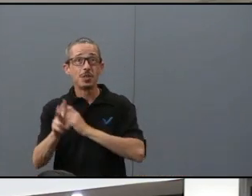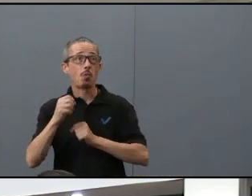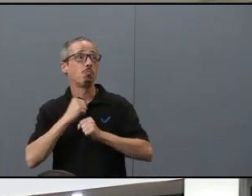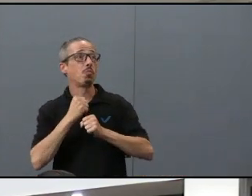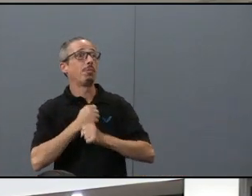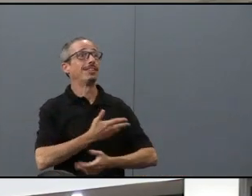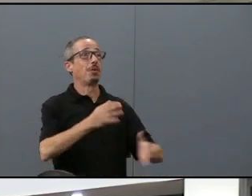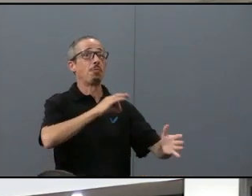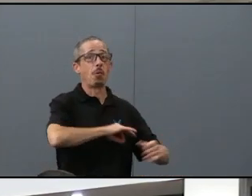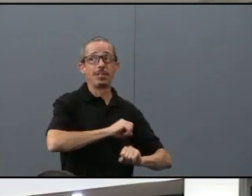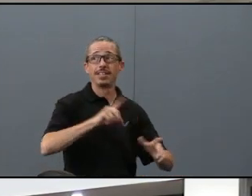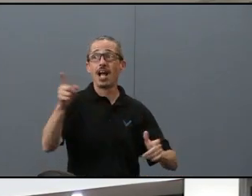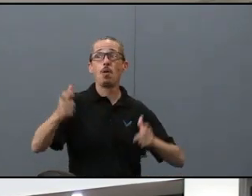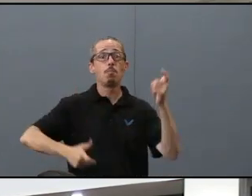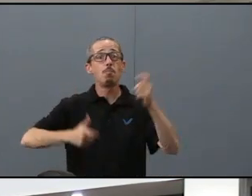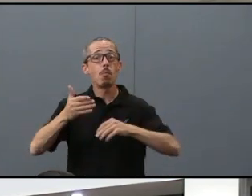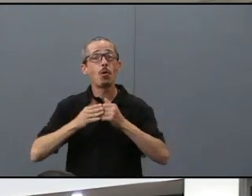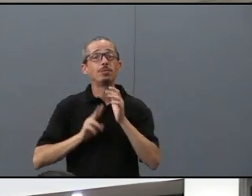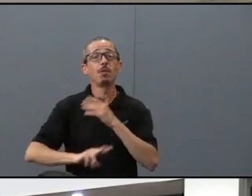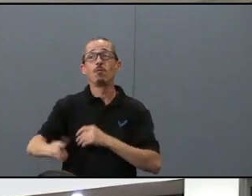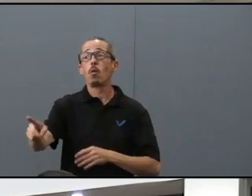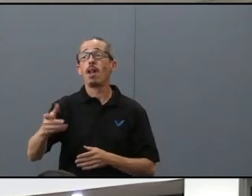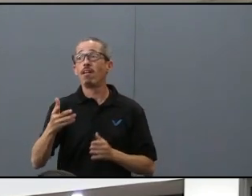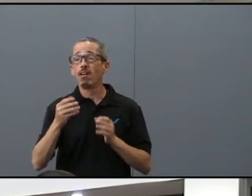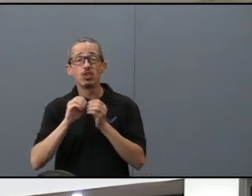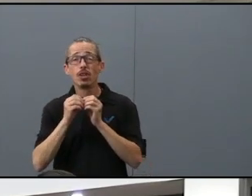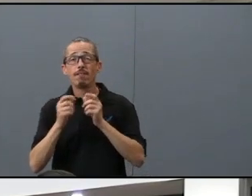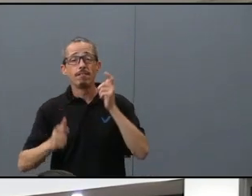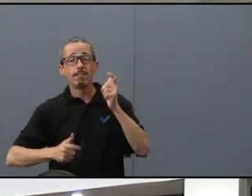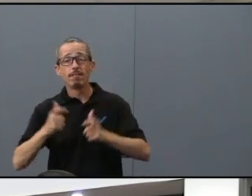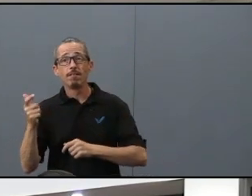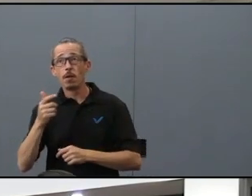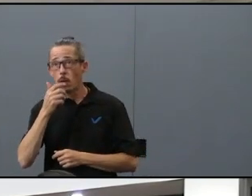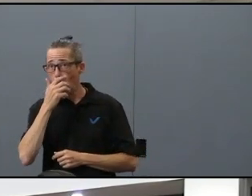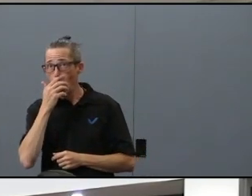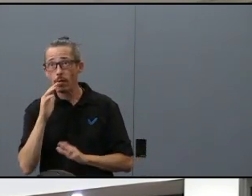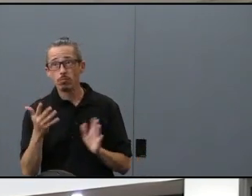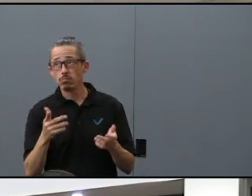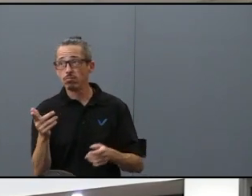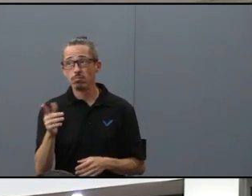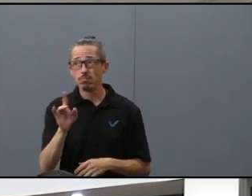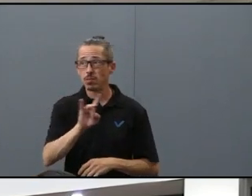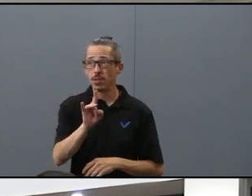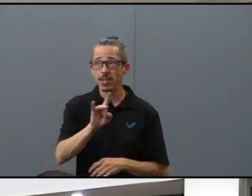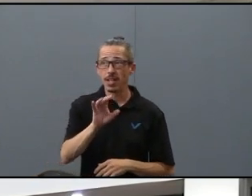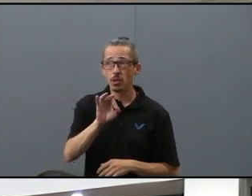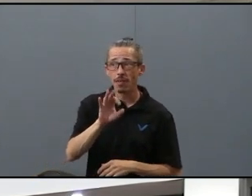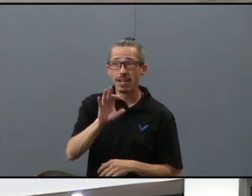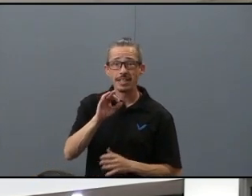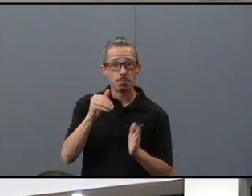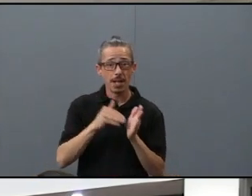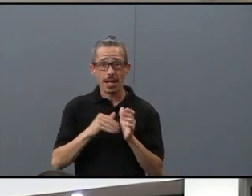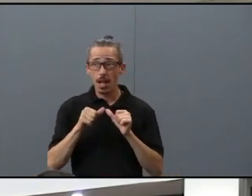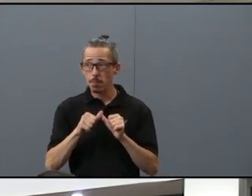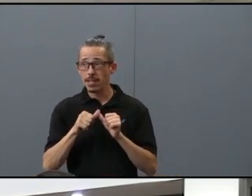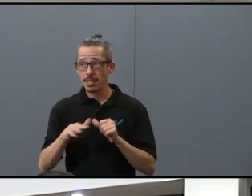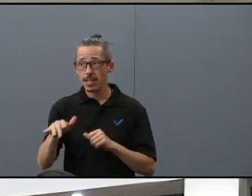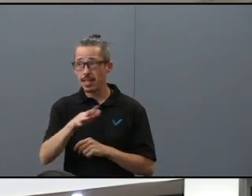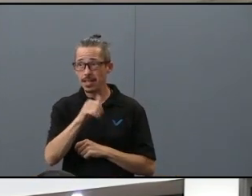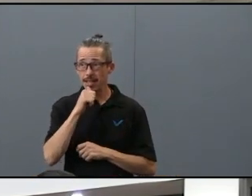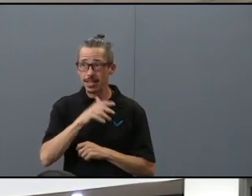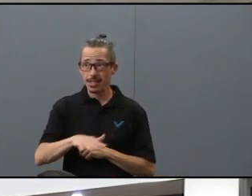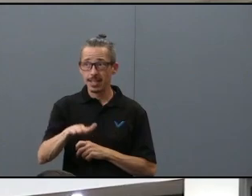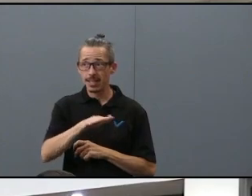sais que avec toutes les bâtises qui s'en viennent d'ici je sais pas c'est quoi le chiffre là mais on va friser sûrement 95000 habitants B pas loin